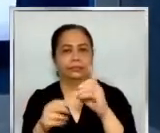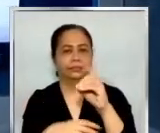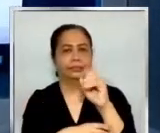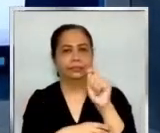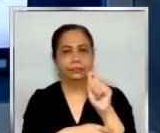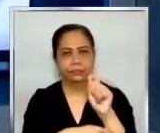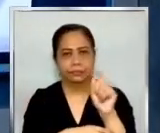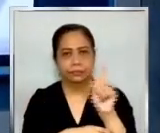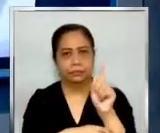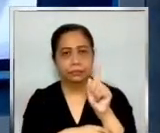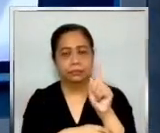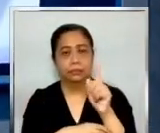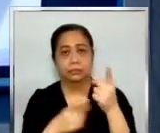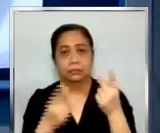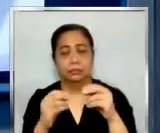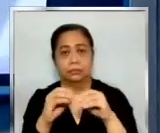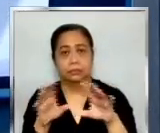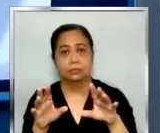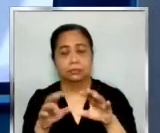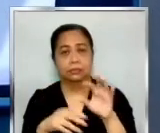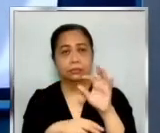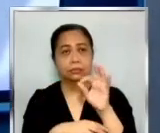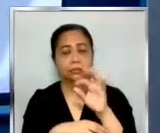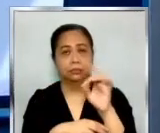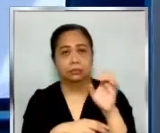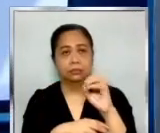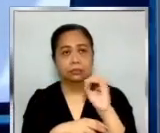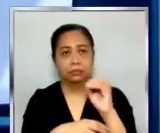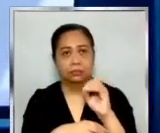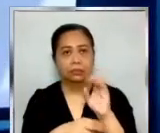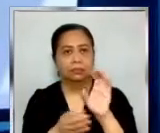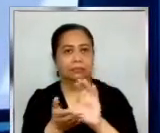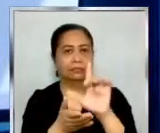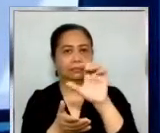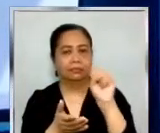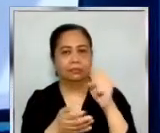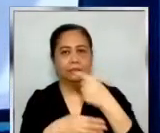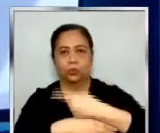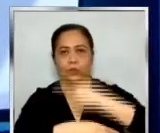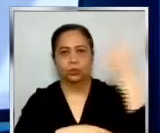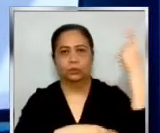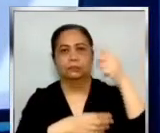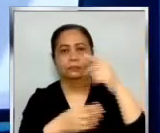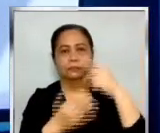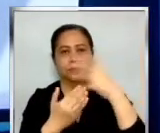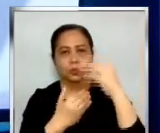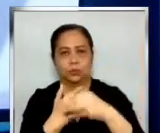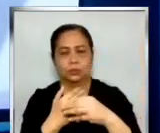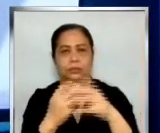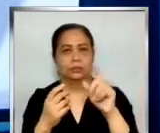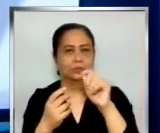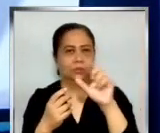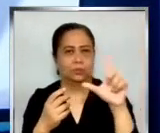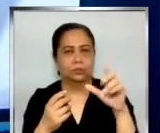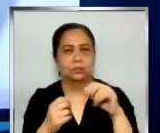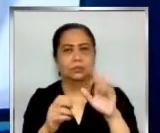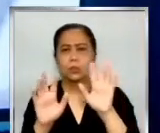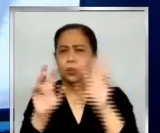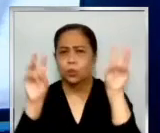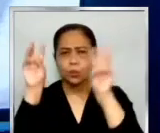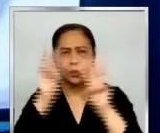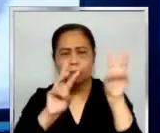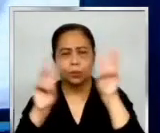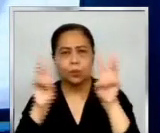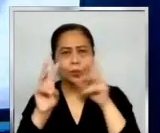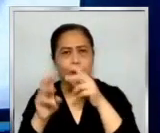ang pagpapatupad ng 100% cashless toll collection program. Pero hindi pa rin daw dapat mag-alala ang mga